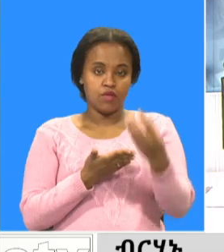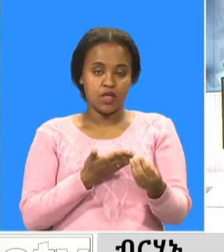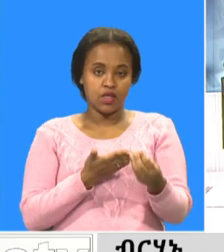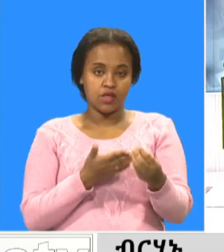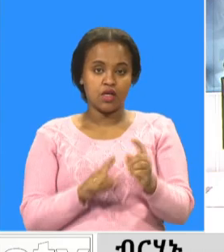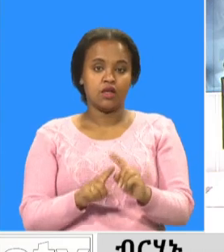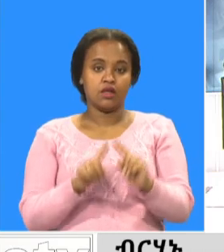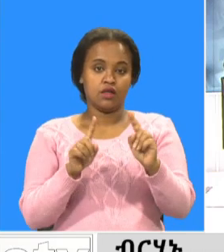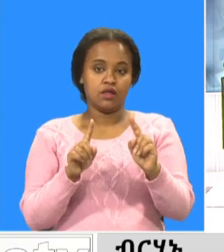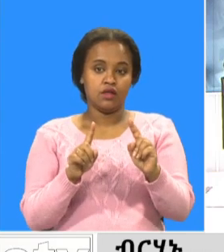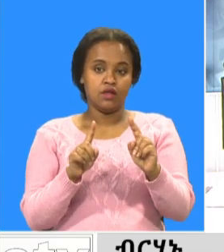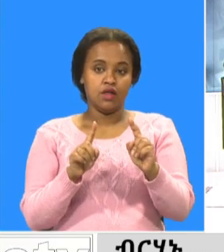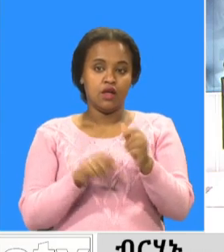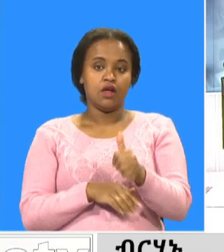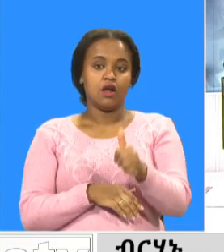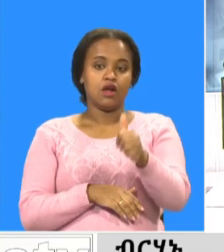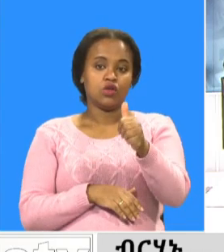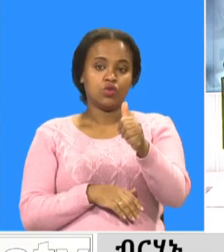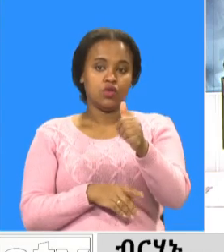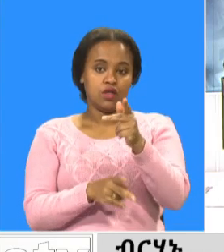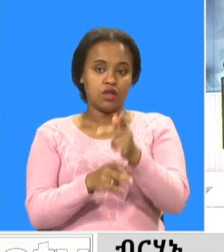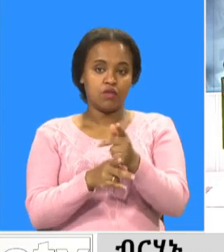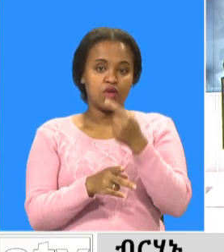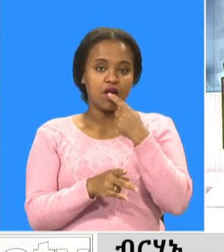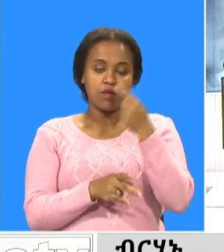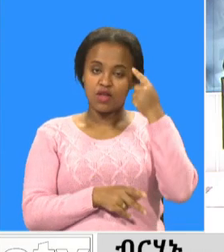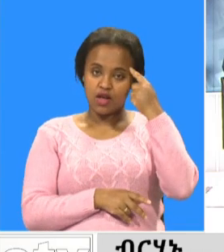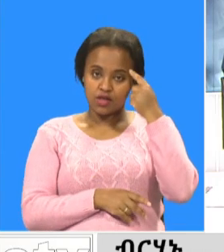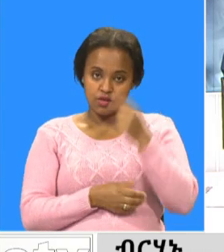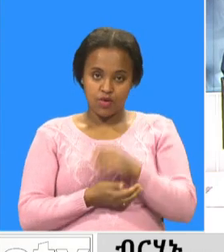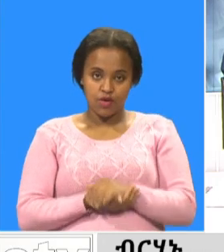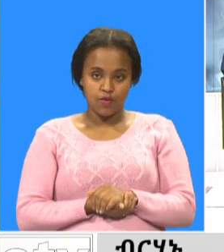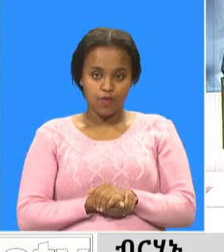ቢገዛ ግን ራሱን ይጠብቃል ብዬ አስባለሁ።